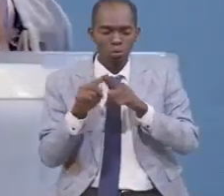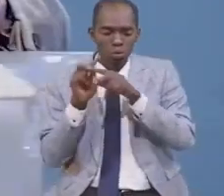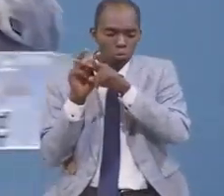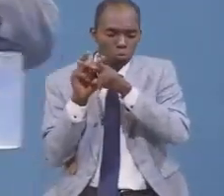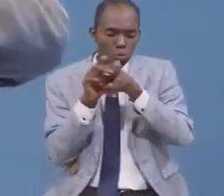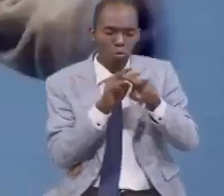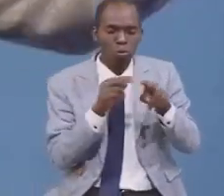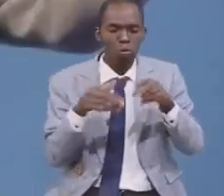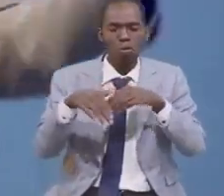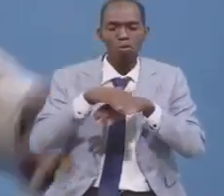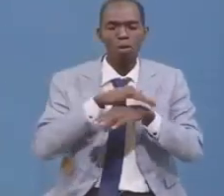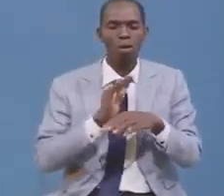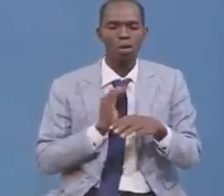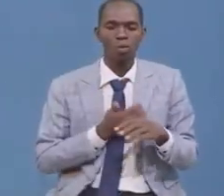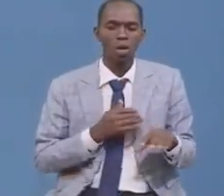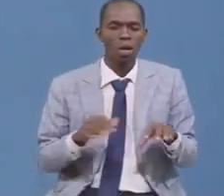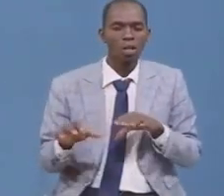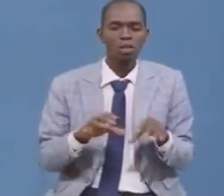గమనించుకోవాలి.